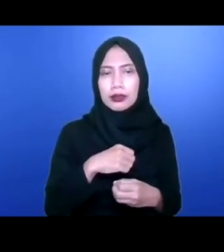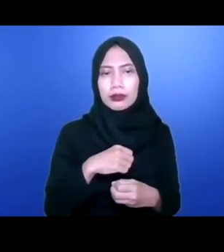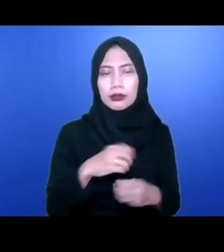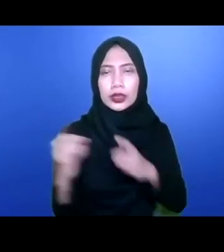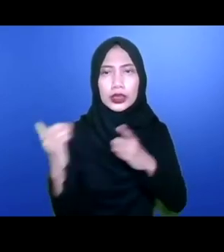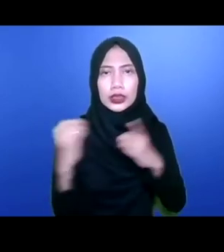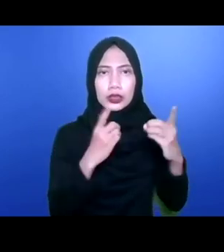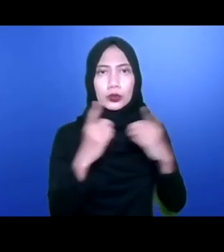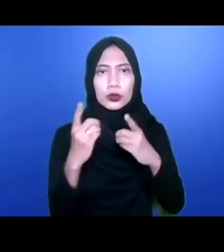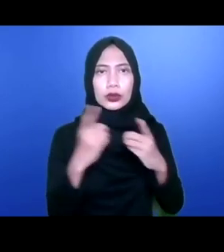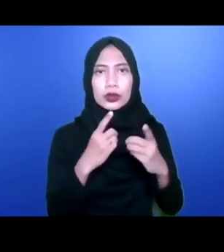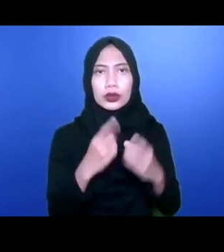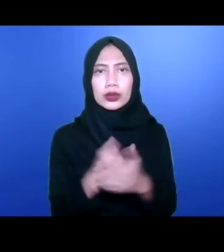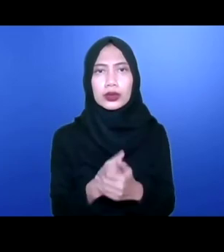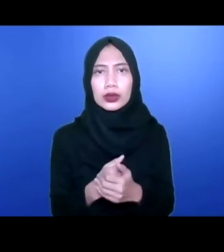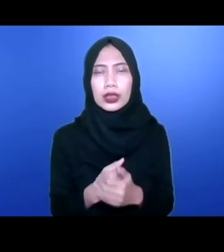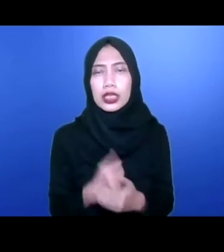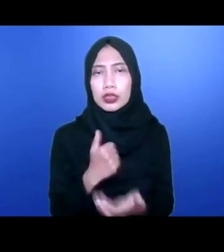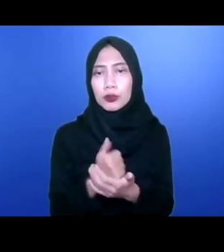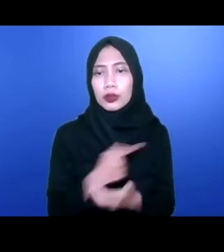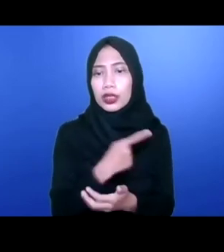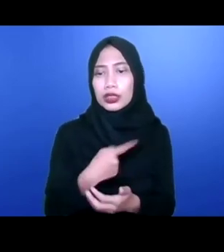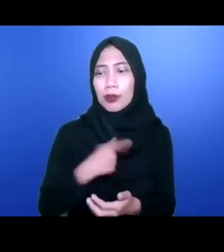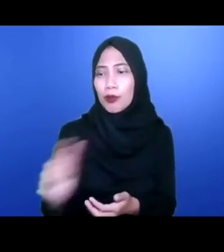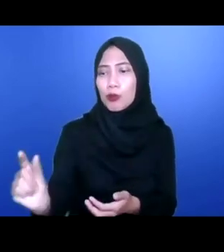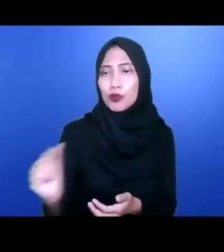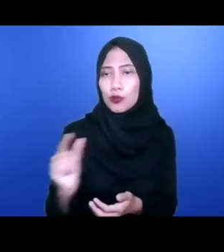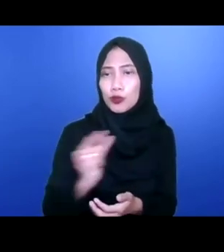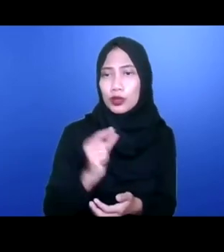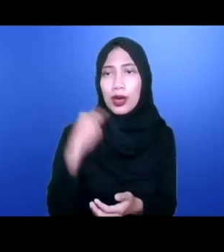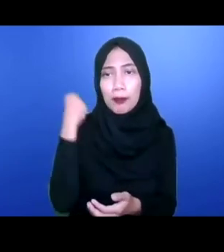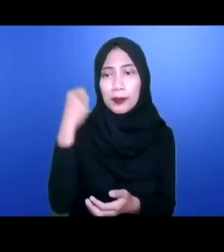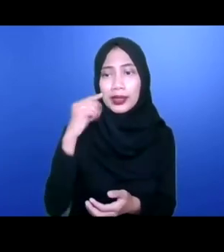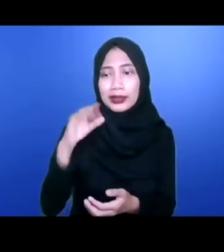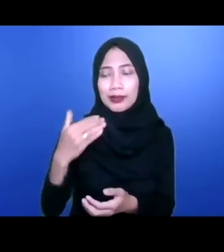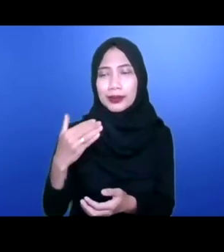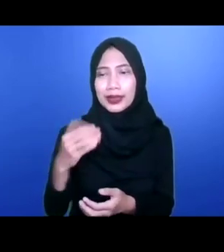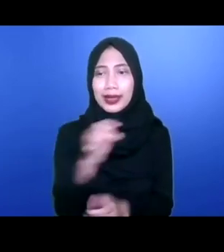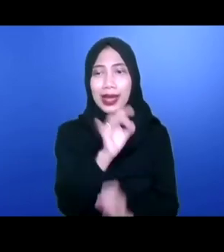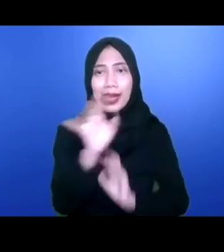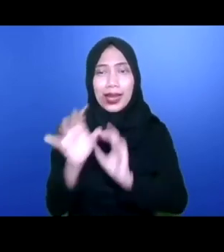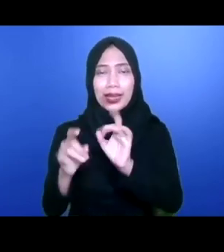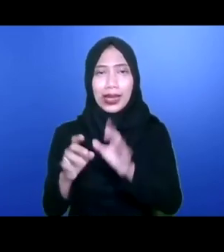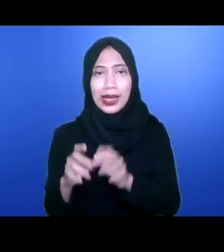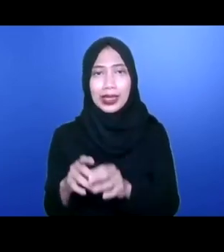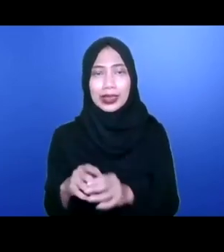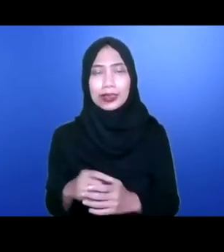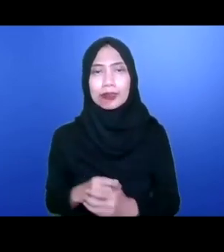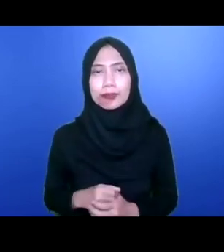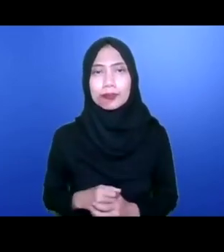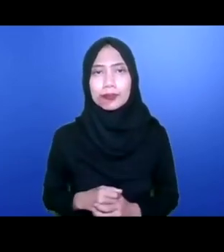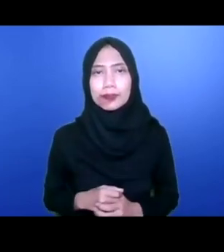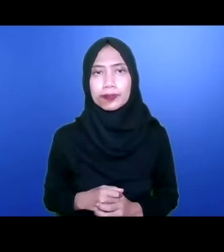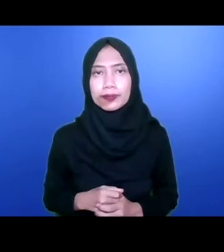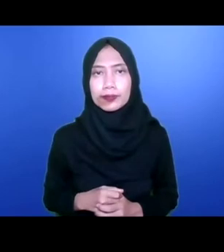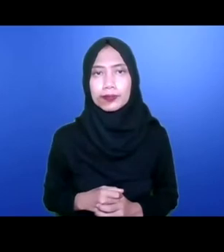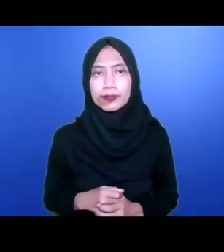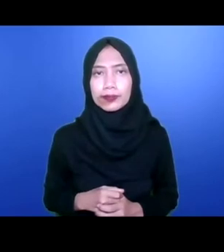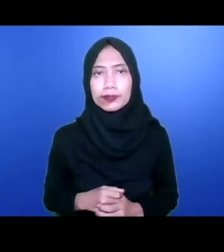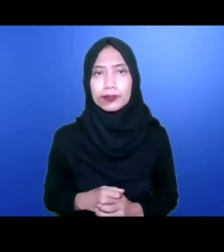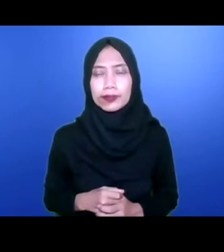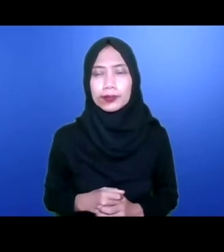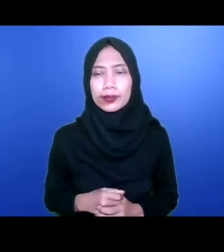kami sebetulnya pengen mengundang pemerintah ya, tapi kan prioritas kan beda-beda di sisi kementeriannya. Kami lakukan di sisi kami set